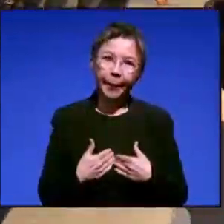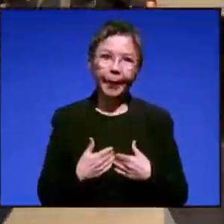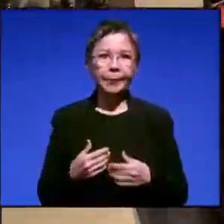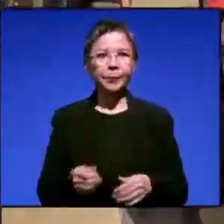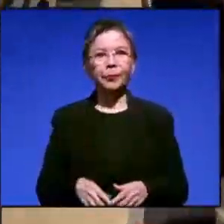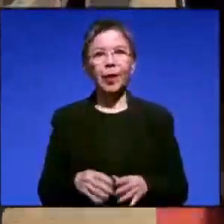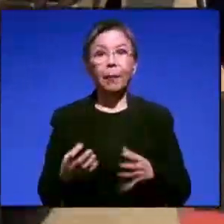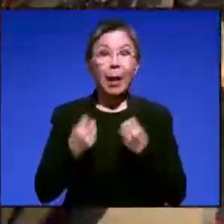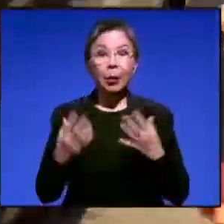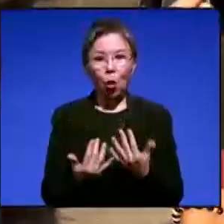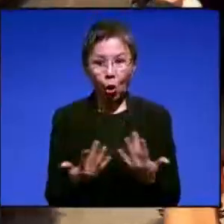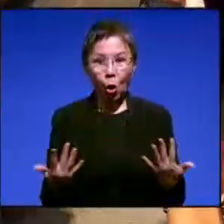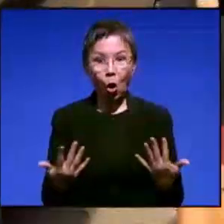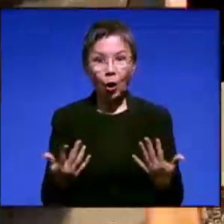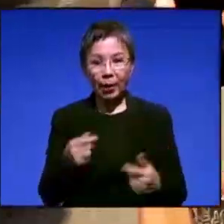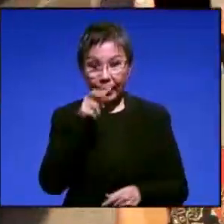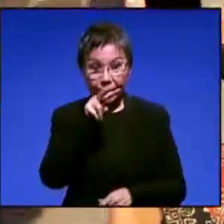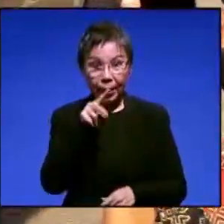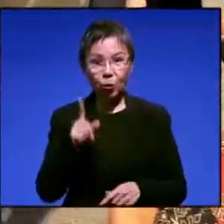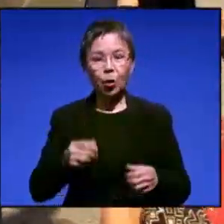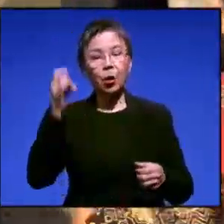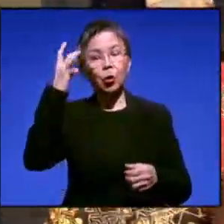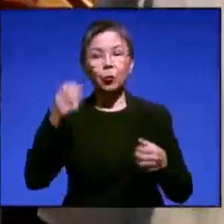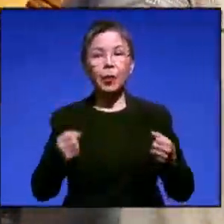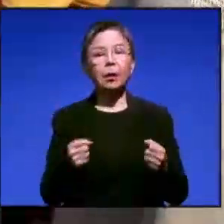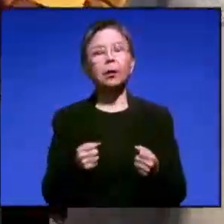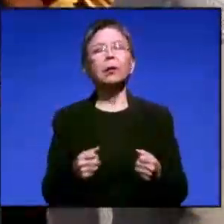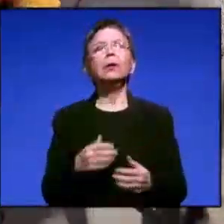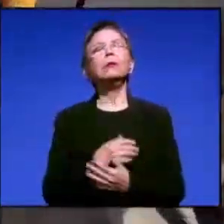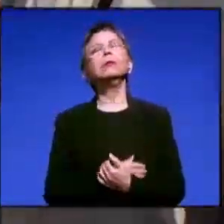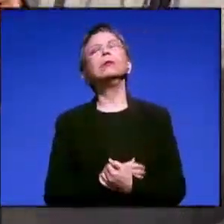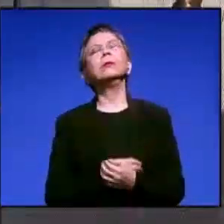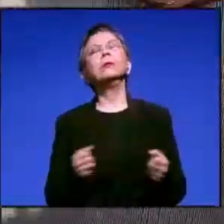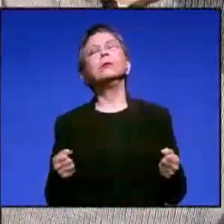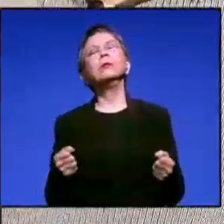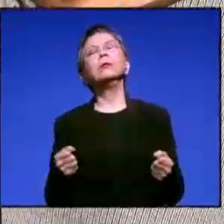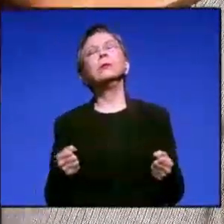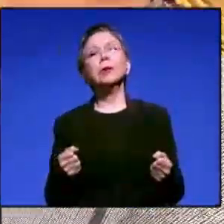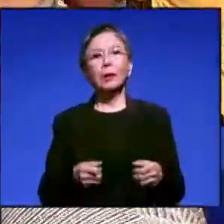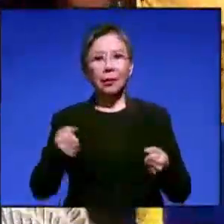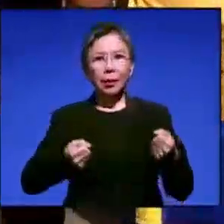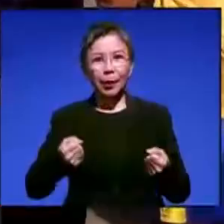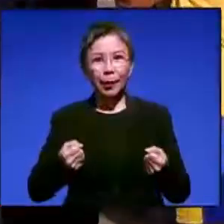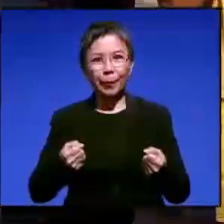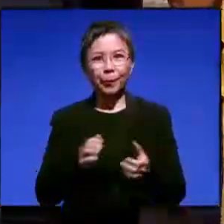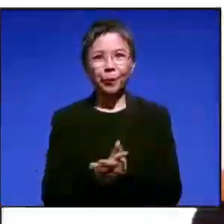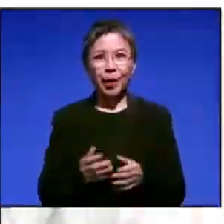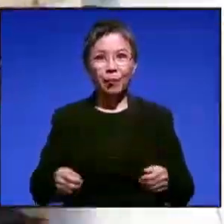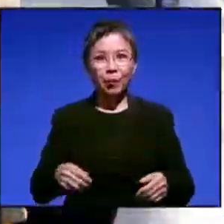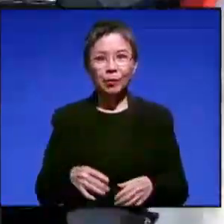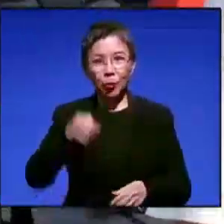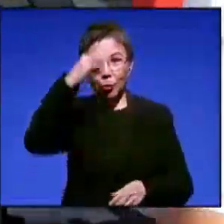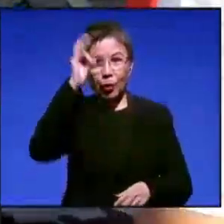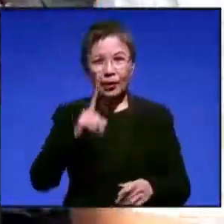Kepanikan berawal saat warga dan pengendara mendapati seorang sopir tidak bergerak dalam posisi di belakang kemudi. Polisi